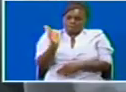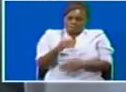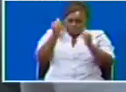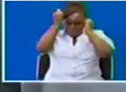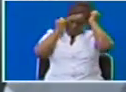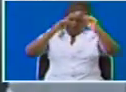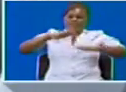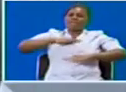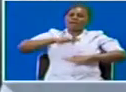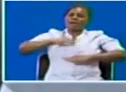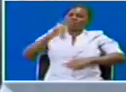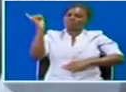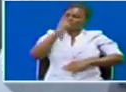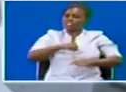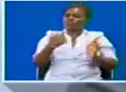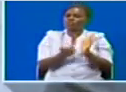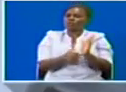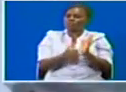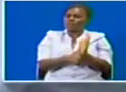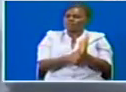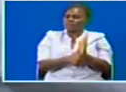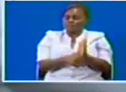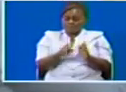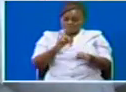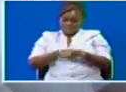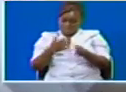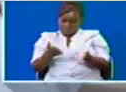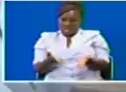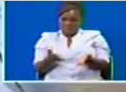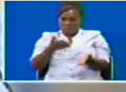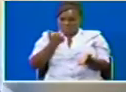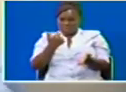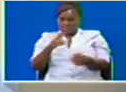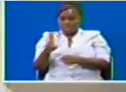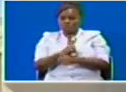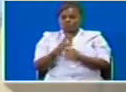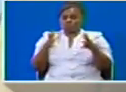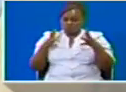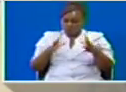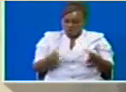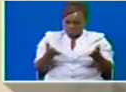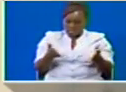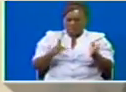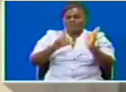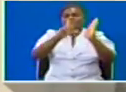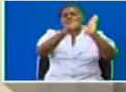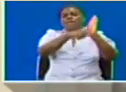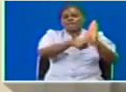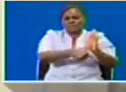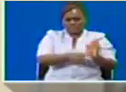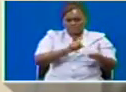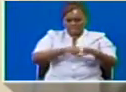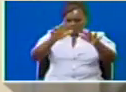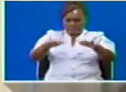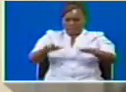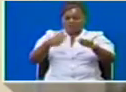watakuwa wamekamilisha mambo yote? Kwa sasa inahitajika tutumie nguvu kwa saa hizi. Baadaye kutulia,